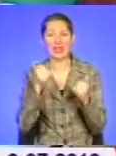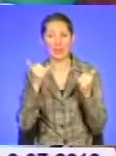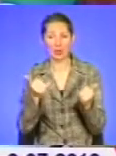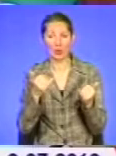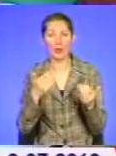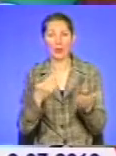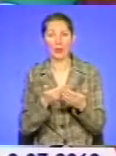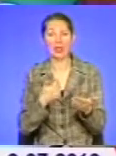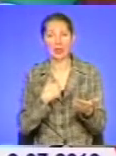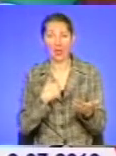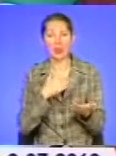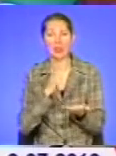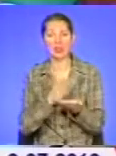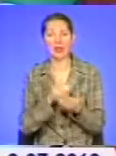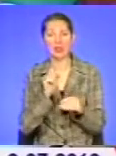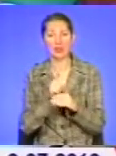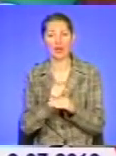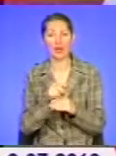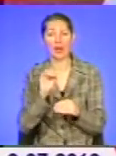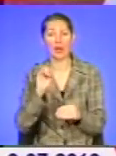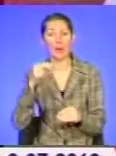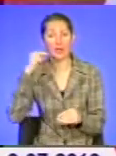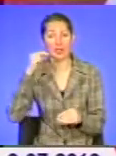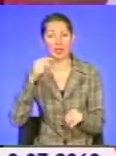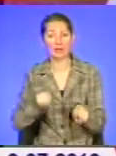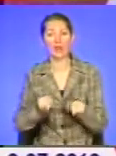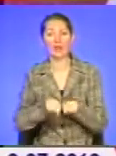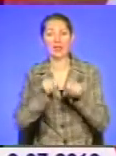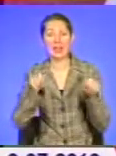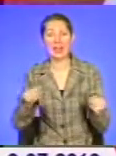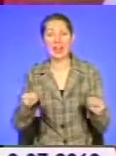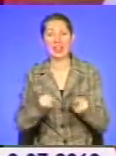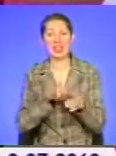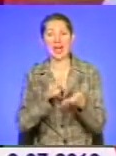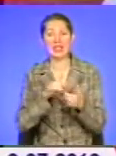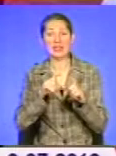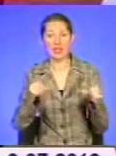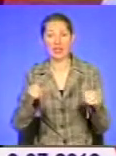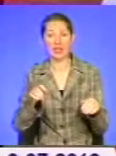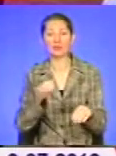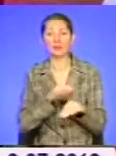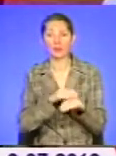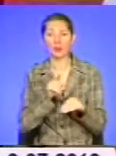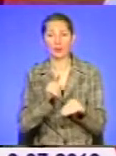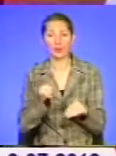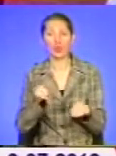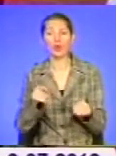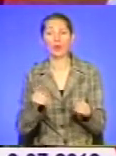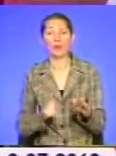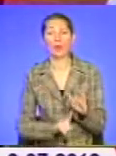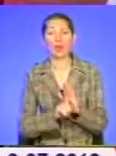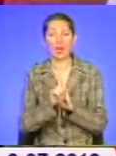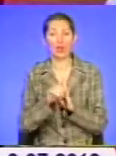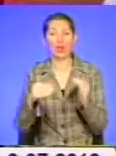нам перед нами ставить завдання і президент. Відкриття таких центрів — підтвердження того, що закладаються нові